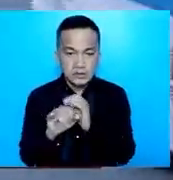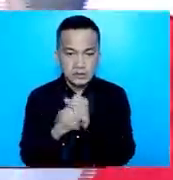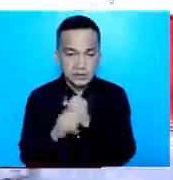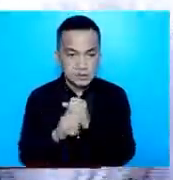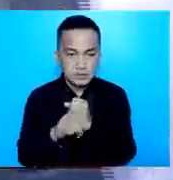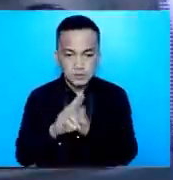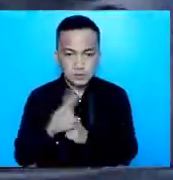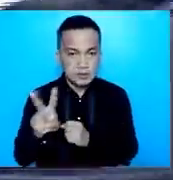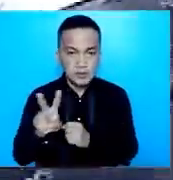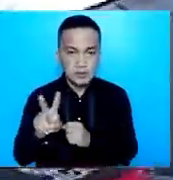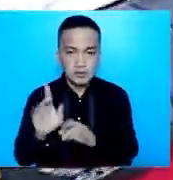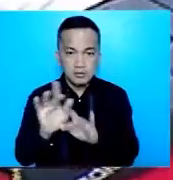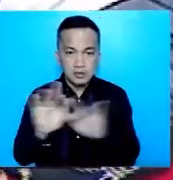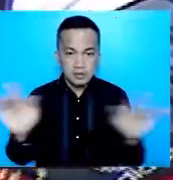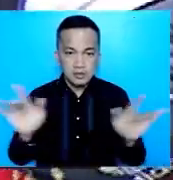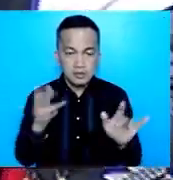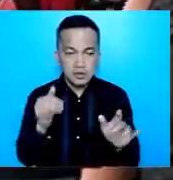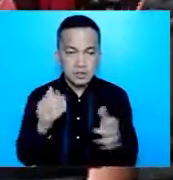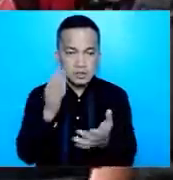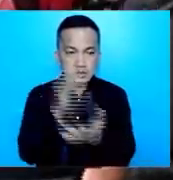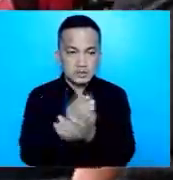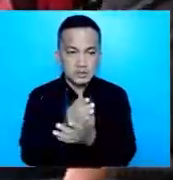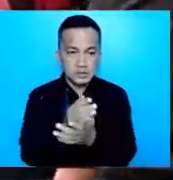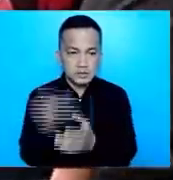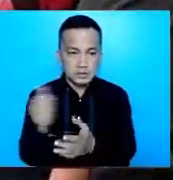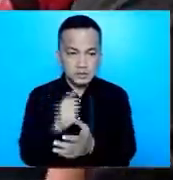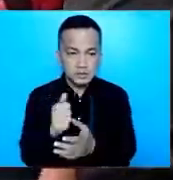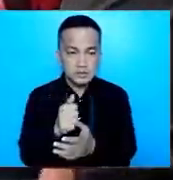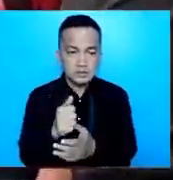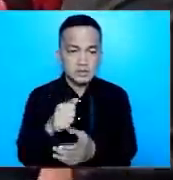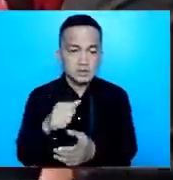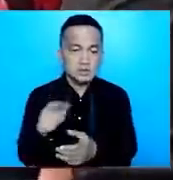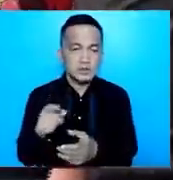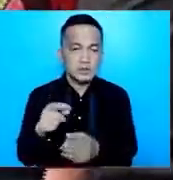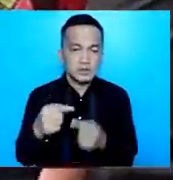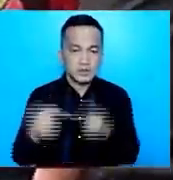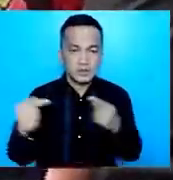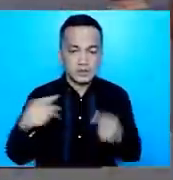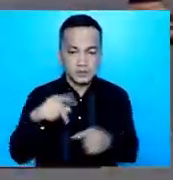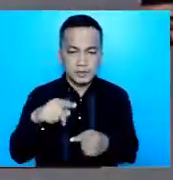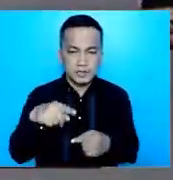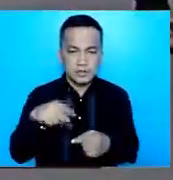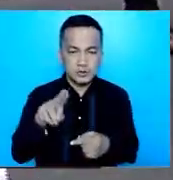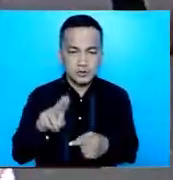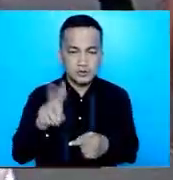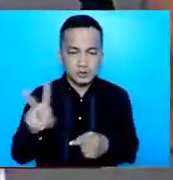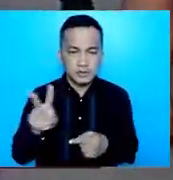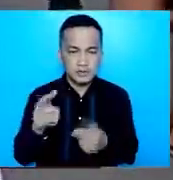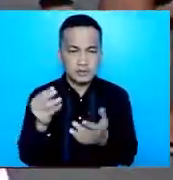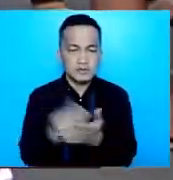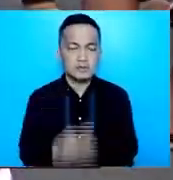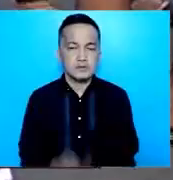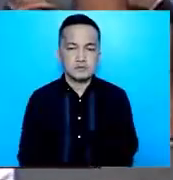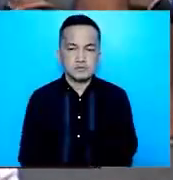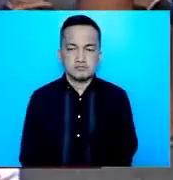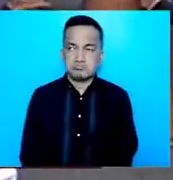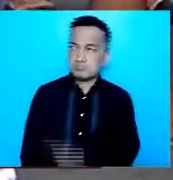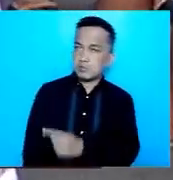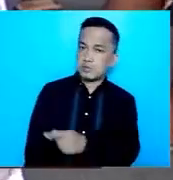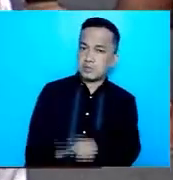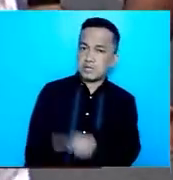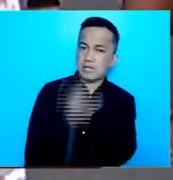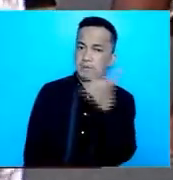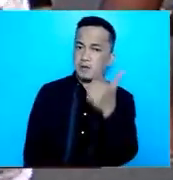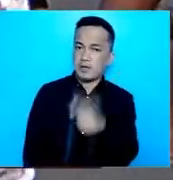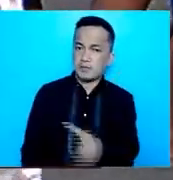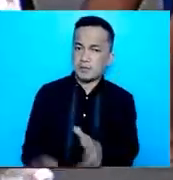lansangan dahil sa tigil pasada kontra PUV modernization. Tagal pa siguro bago makasakay.